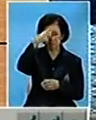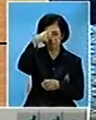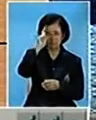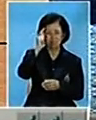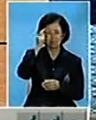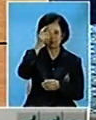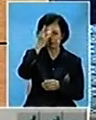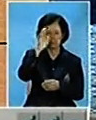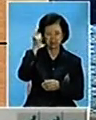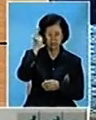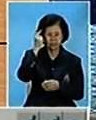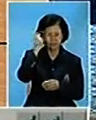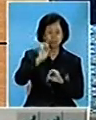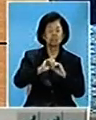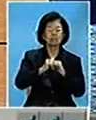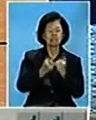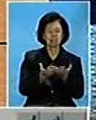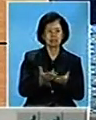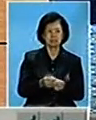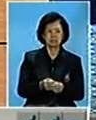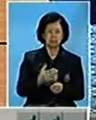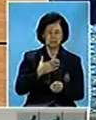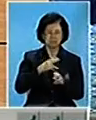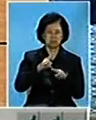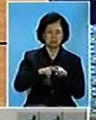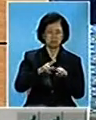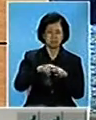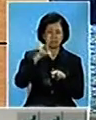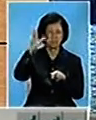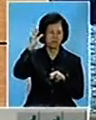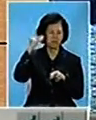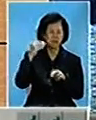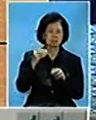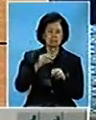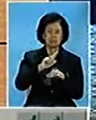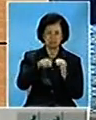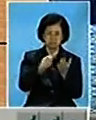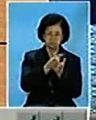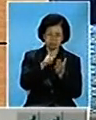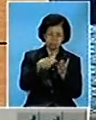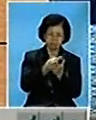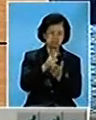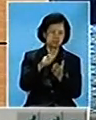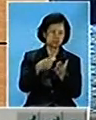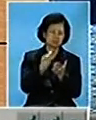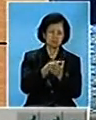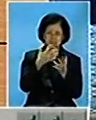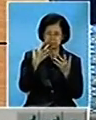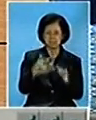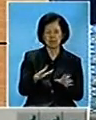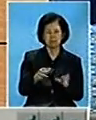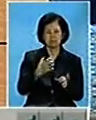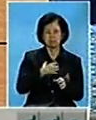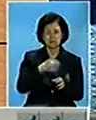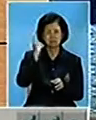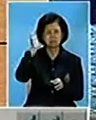ามีทัศนะอย่างไรและผมก็ได้นั่งฟังมาหลายชั่วโมงก็ต้องการที่จะอภิปรายแบบไม่จำกัดเวล